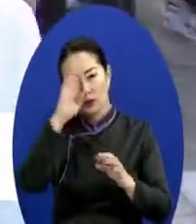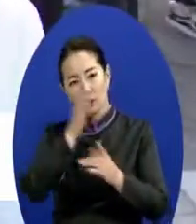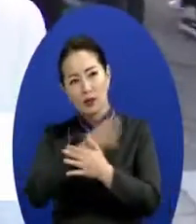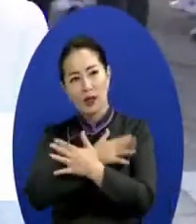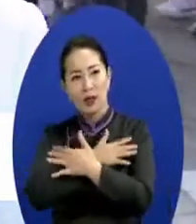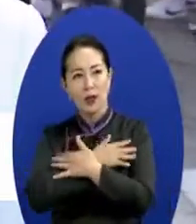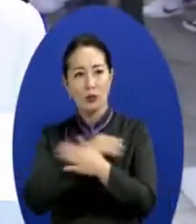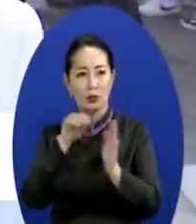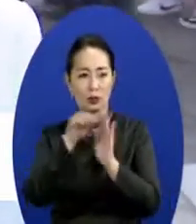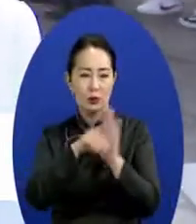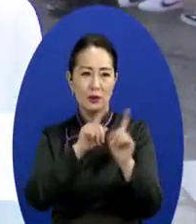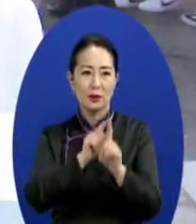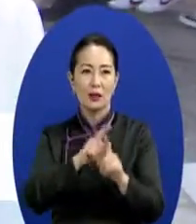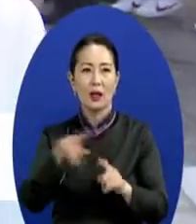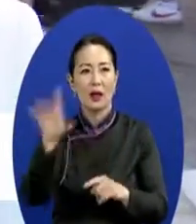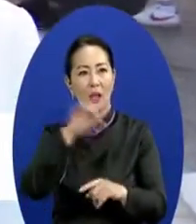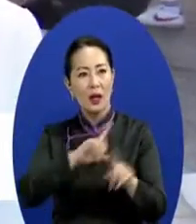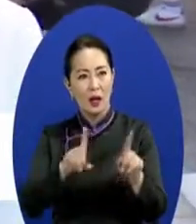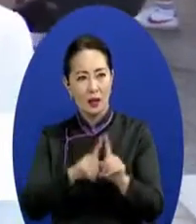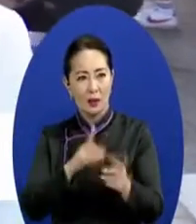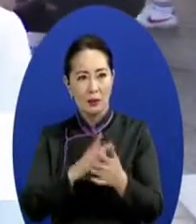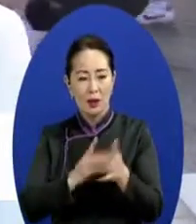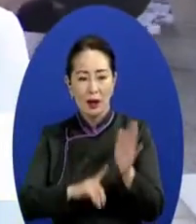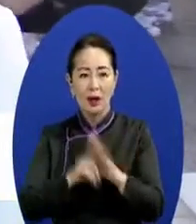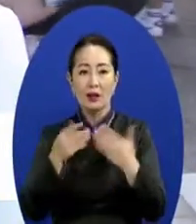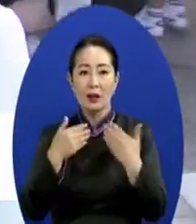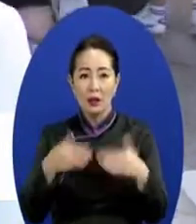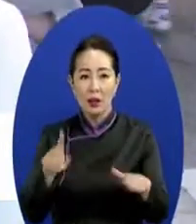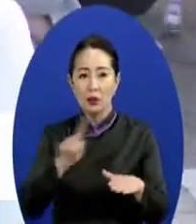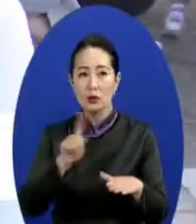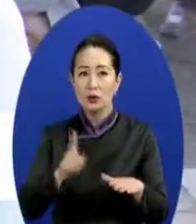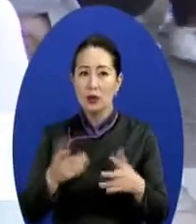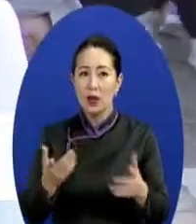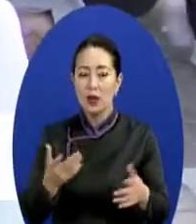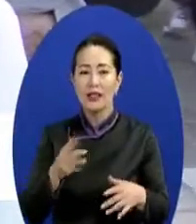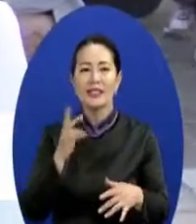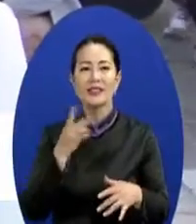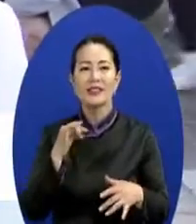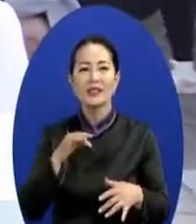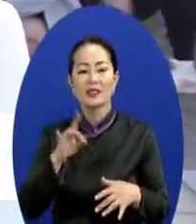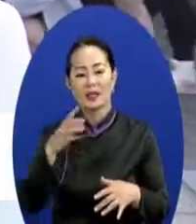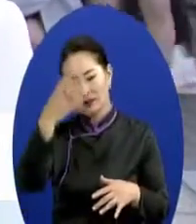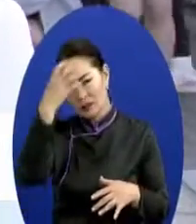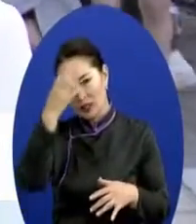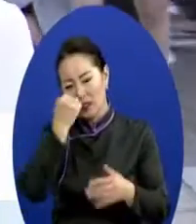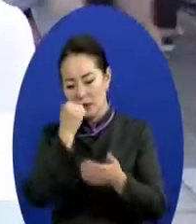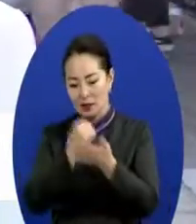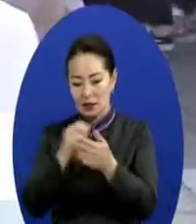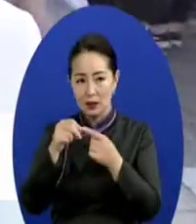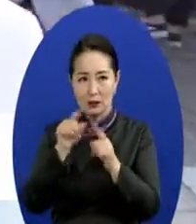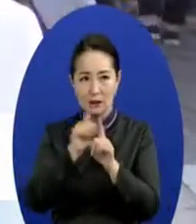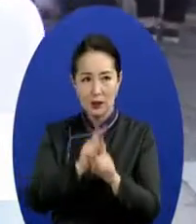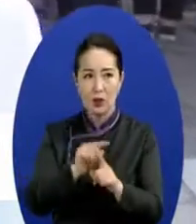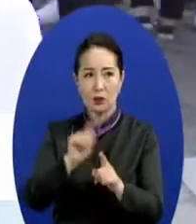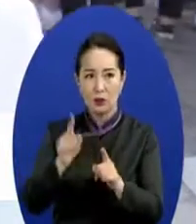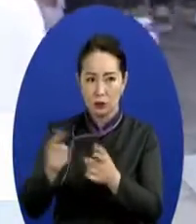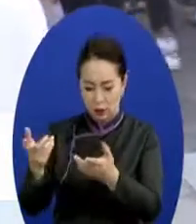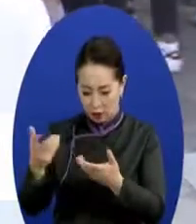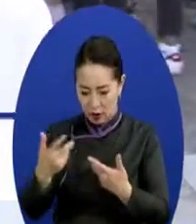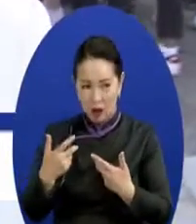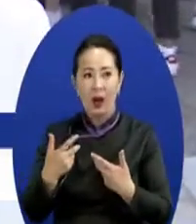журмын дагуу бүх цуслангууд ажиллаж байгаа. За анх цуслан нэг зөвшөөрлийг одоо нийслэлийн засаг даргын захирамжийн дагуу бид нар бүх зөвшөөрөл аваад